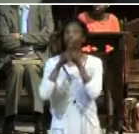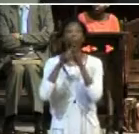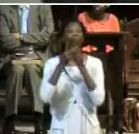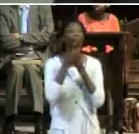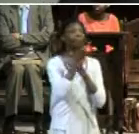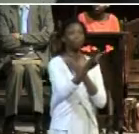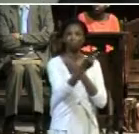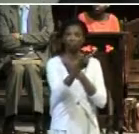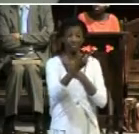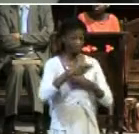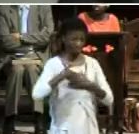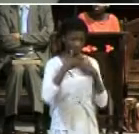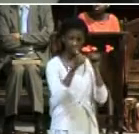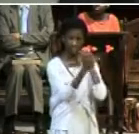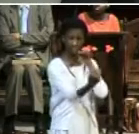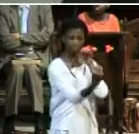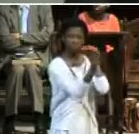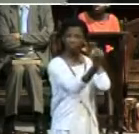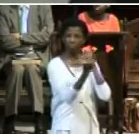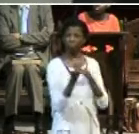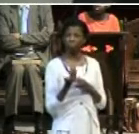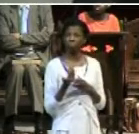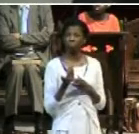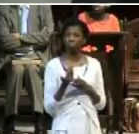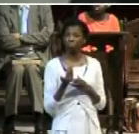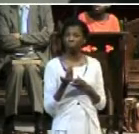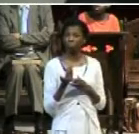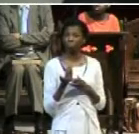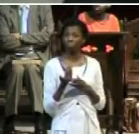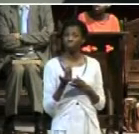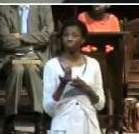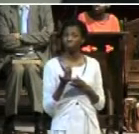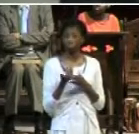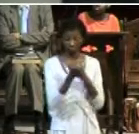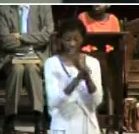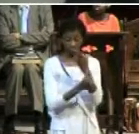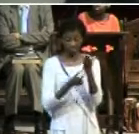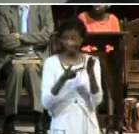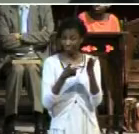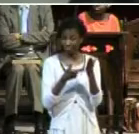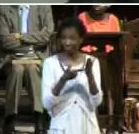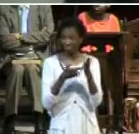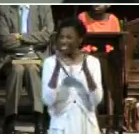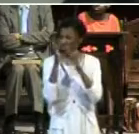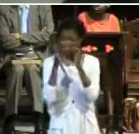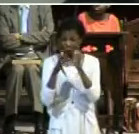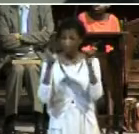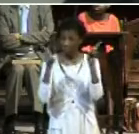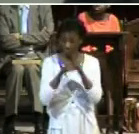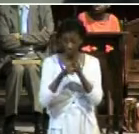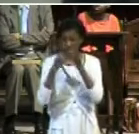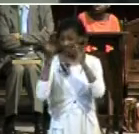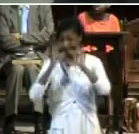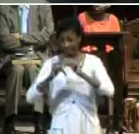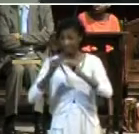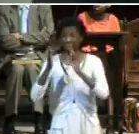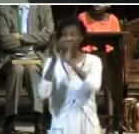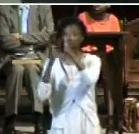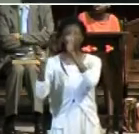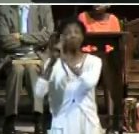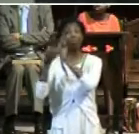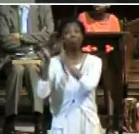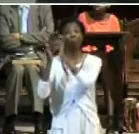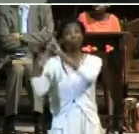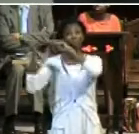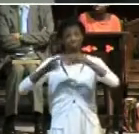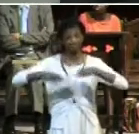comme vous-même. C'est Hillel qui a retrouvé ça dans la Bible. Jésus a repris ces thèmes. Et nous avons